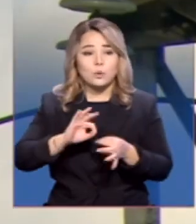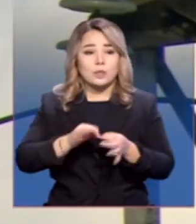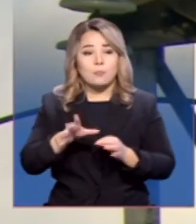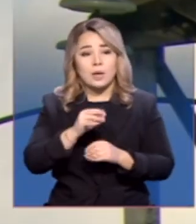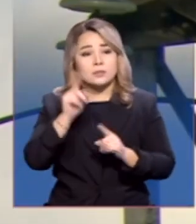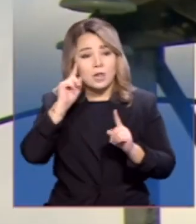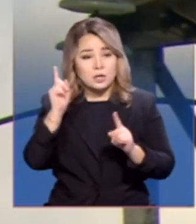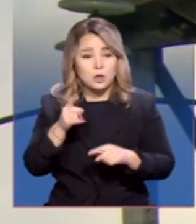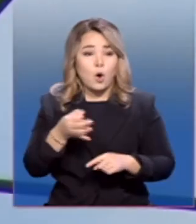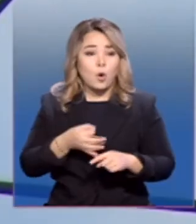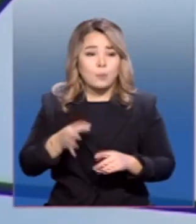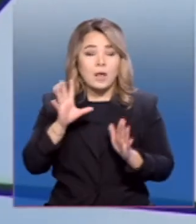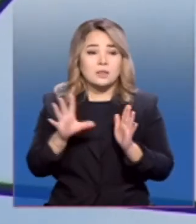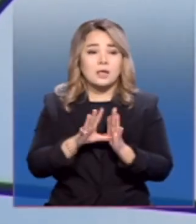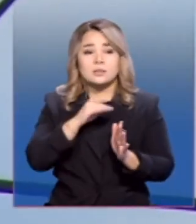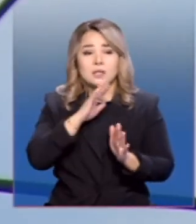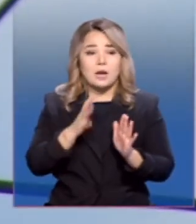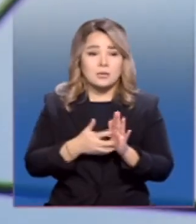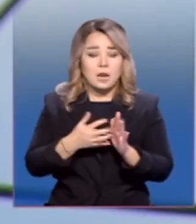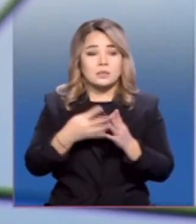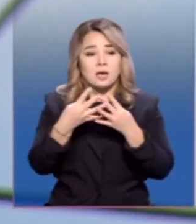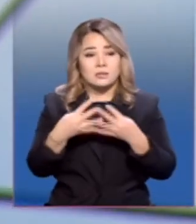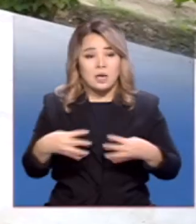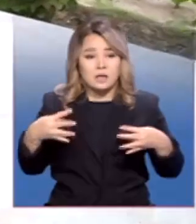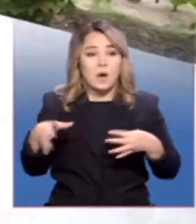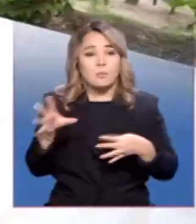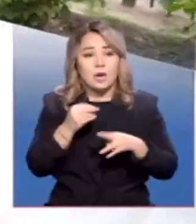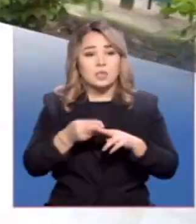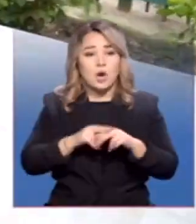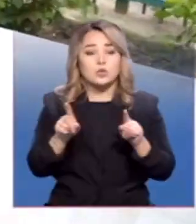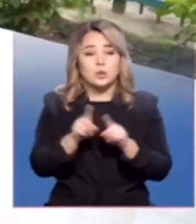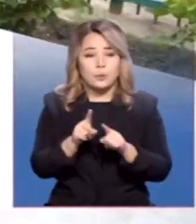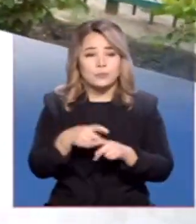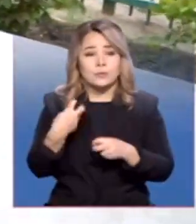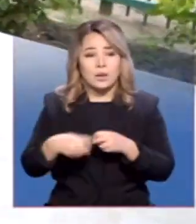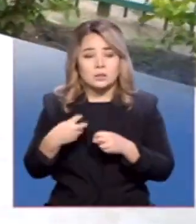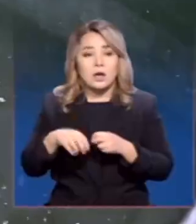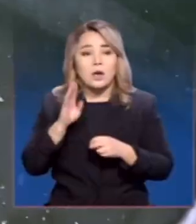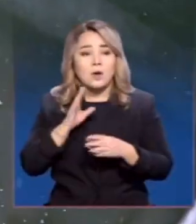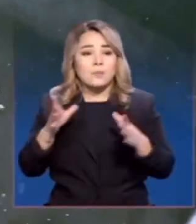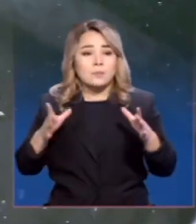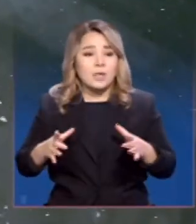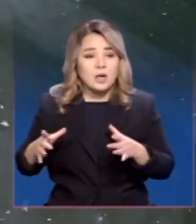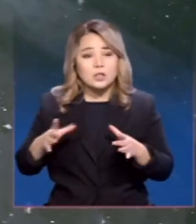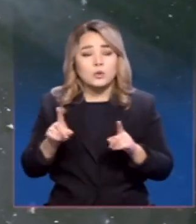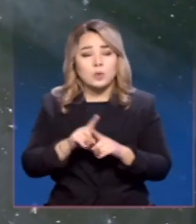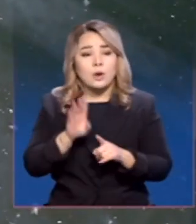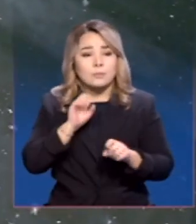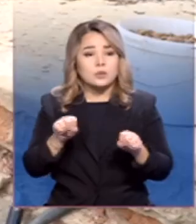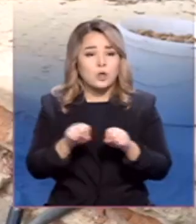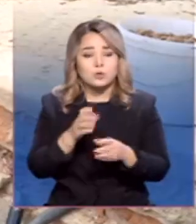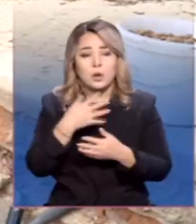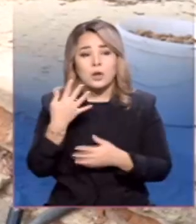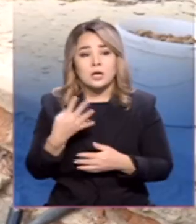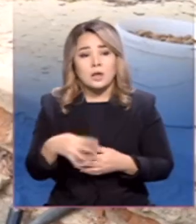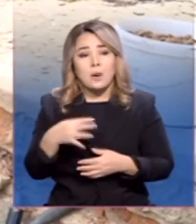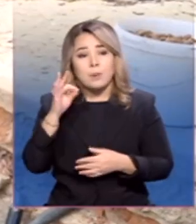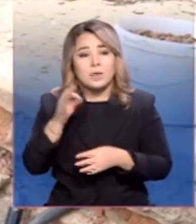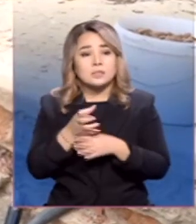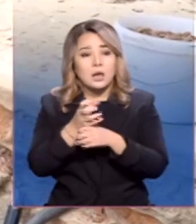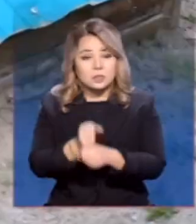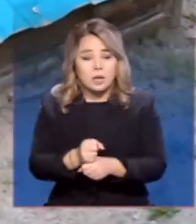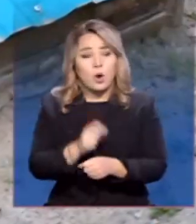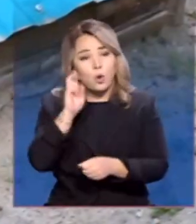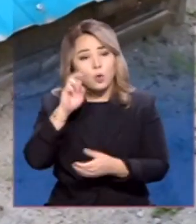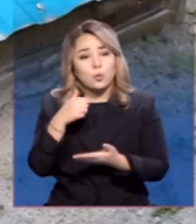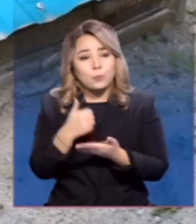отыр. Облыста энергия тапшы, электр желілері тозған. Ауыз суда сарқылып барады. Алдағы 5 жылда 40%-ға азаяды деген болжам бар. Үкімет